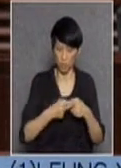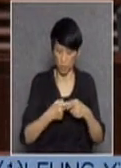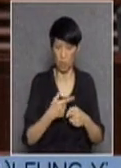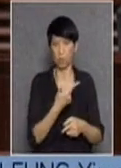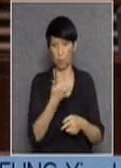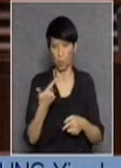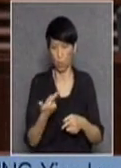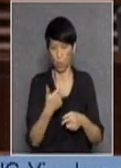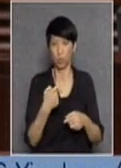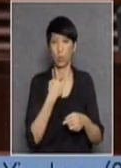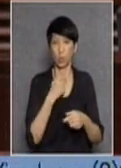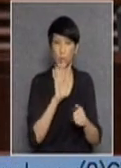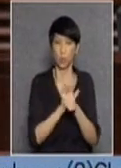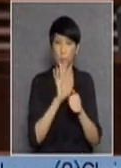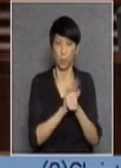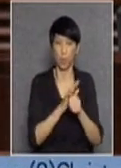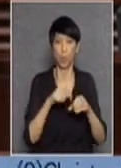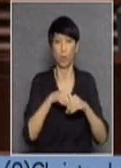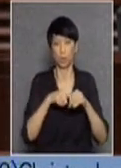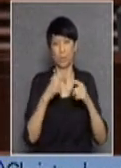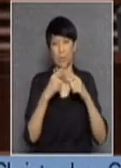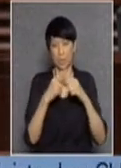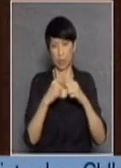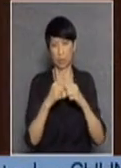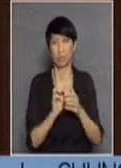我哋今日嘅焦点系应该喺帮助他人嘅身上。